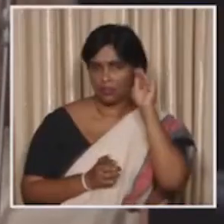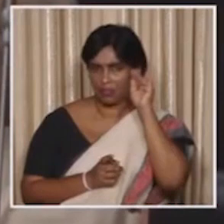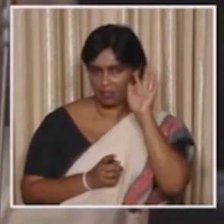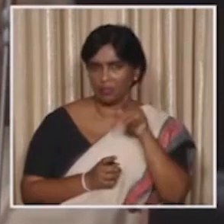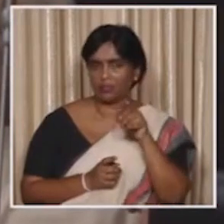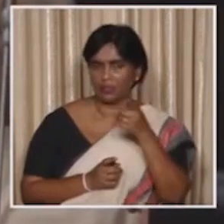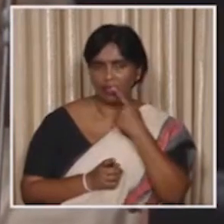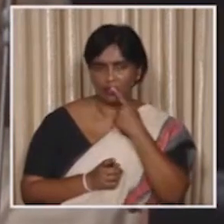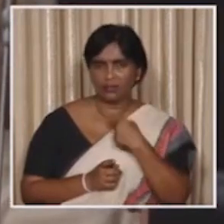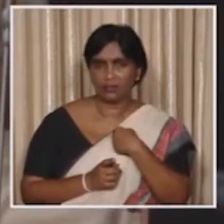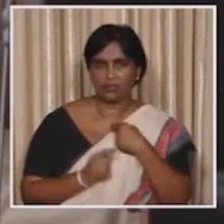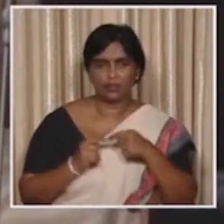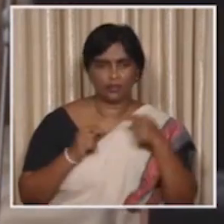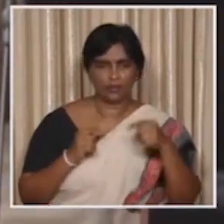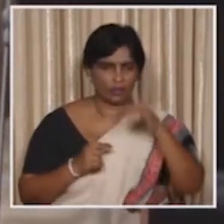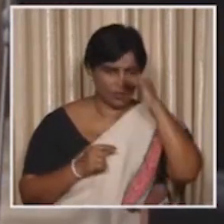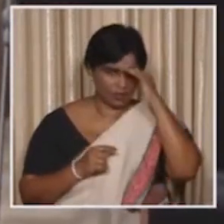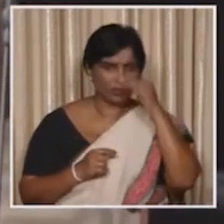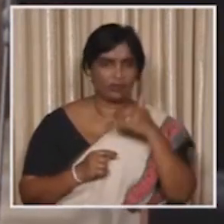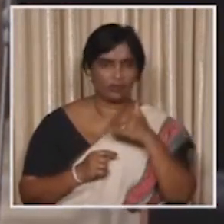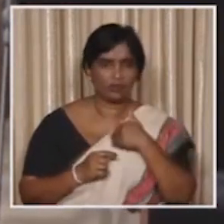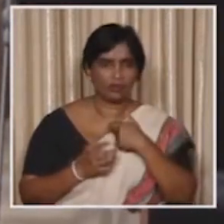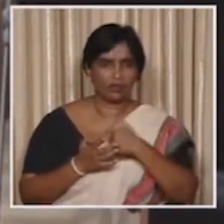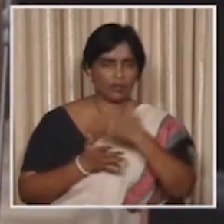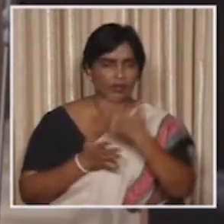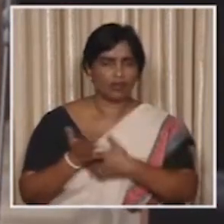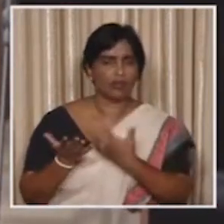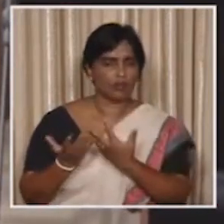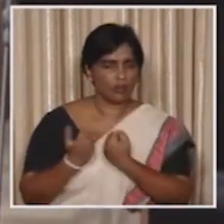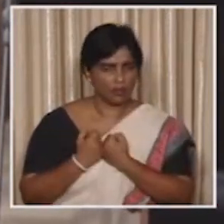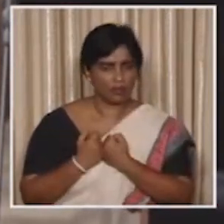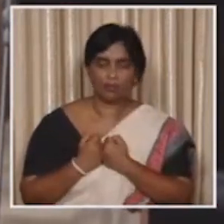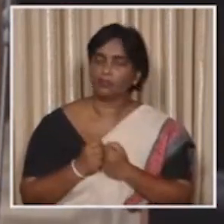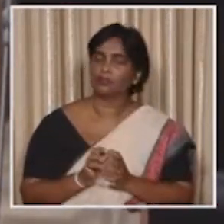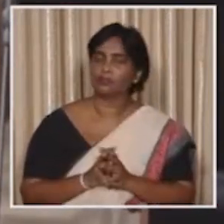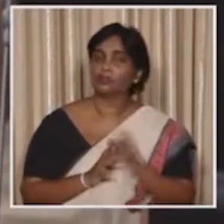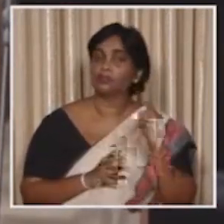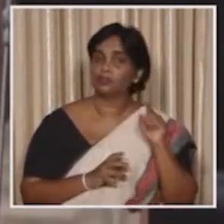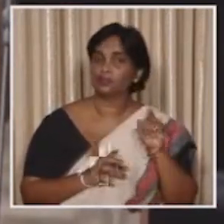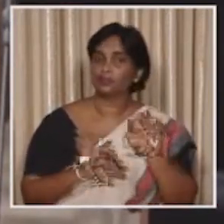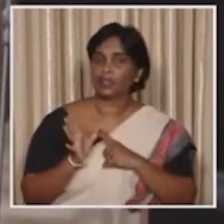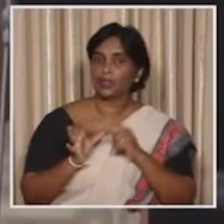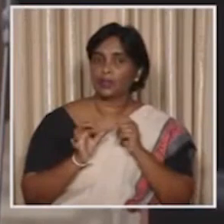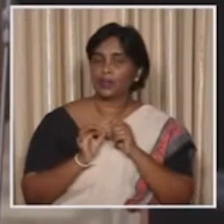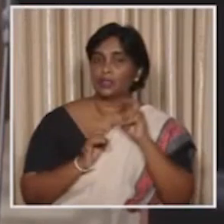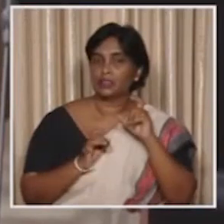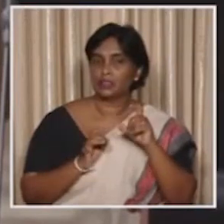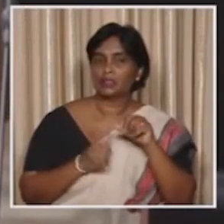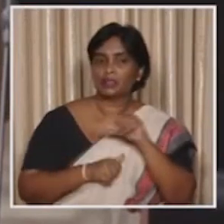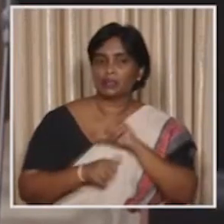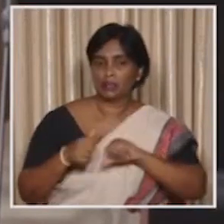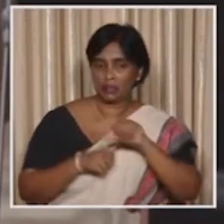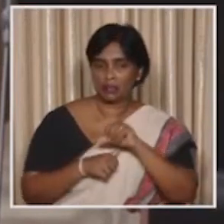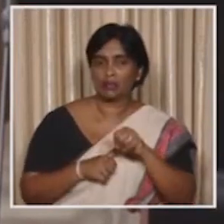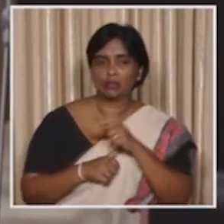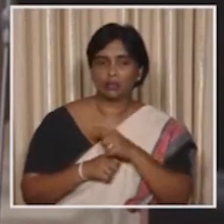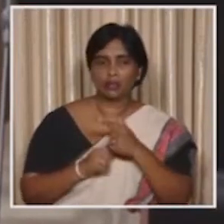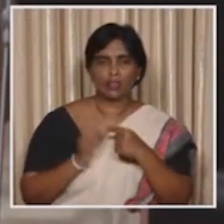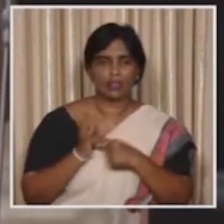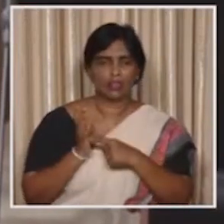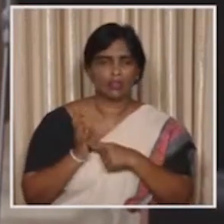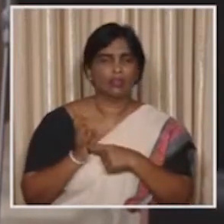තියෙන්නේ විපක්ෂ නායකතුමා. ඒ ගැන මට වාර්තාවක් හම්බෙලා තියෙනවා. ABC එන්ටර්ප්‍රයිසස් ත්‍යාගරාජ